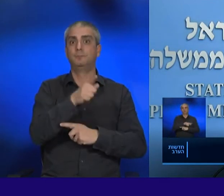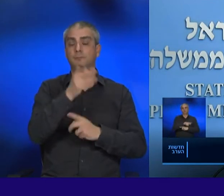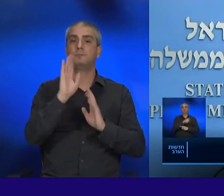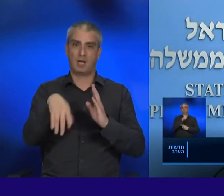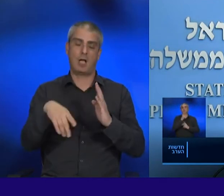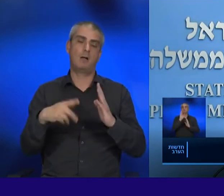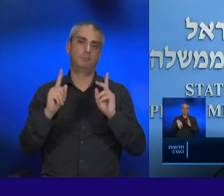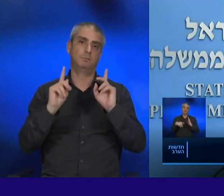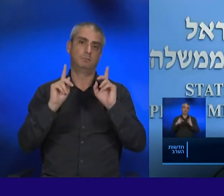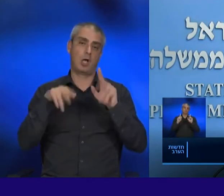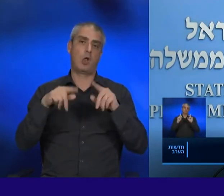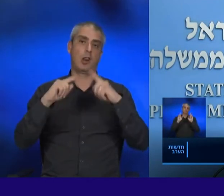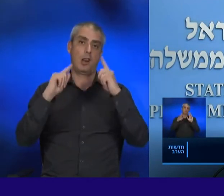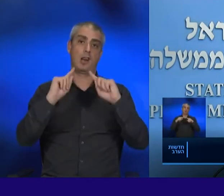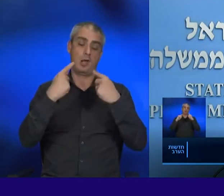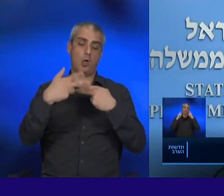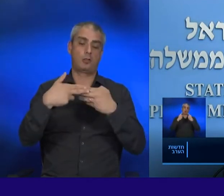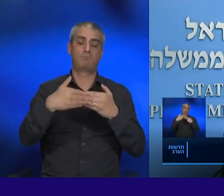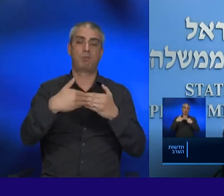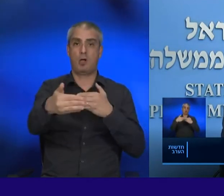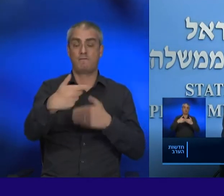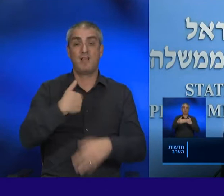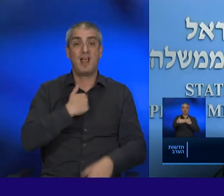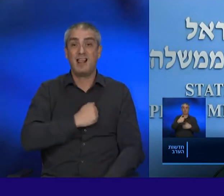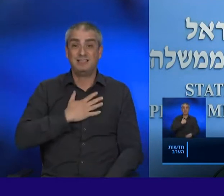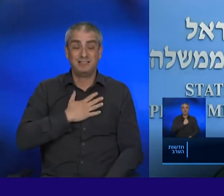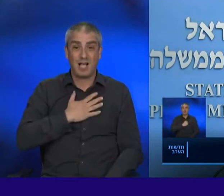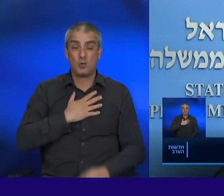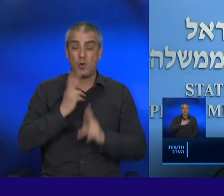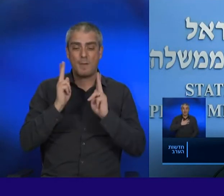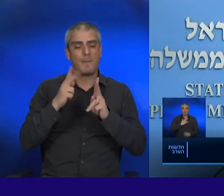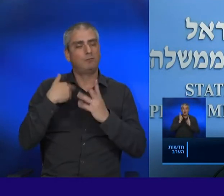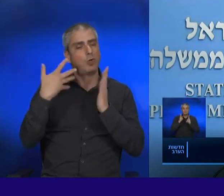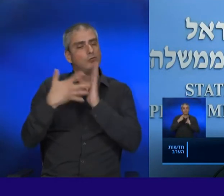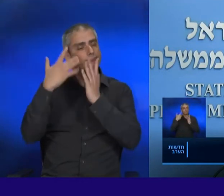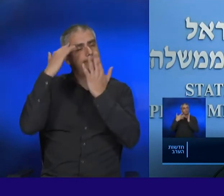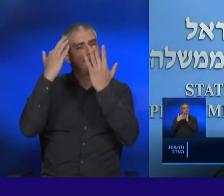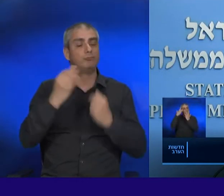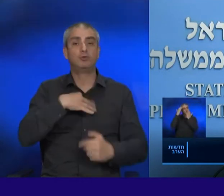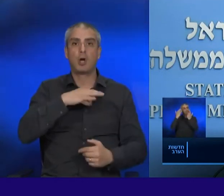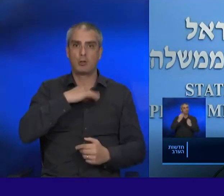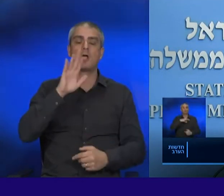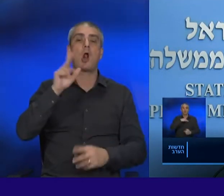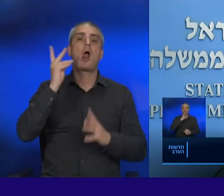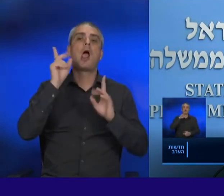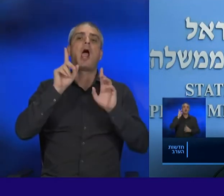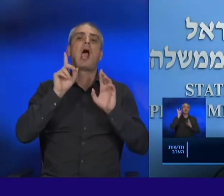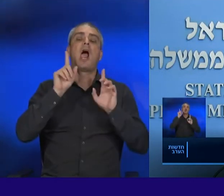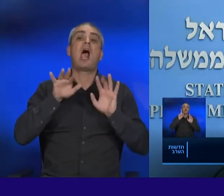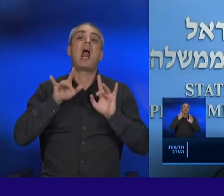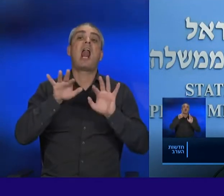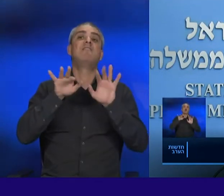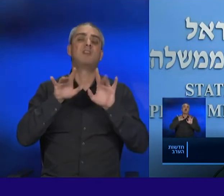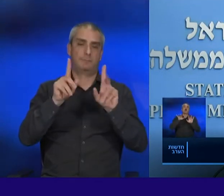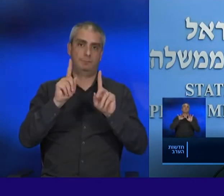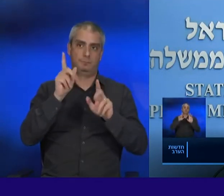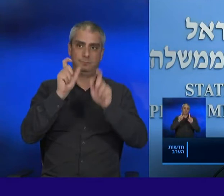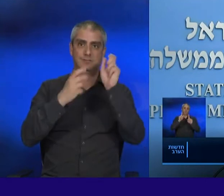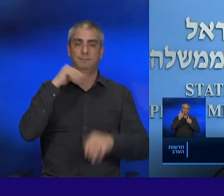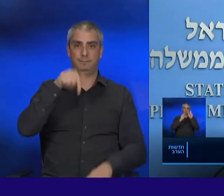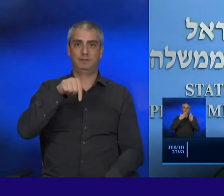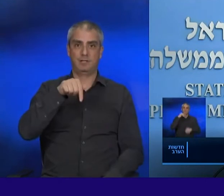יכול לקרות בימים הקרובים. לצערנו, בתרחישים שלנו יכולים להיות אלפים רבים מאוד מאזרחי